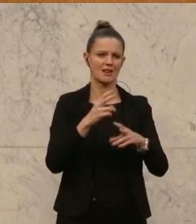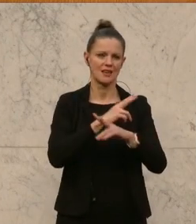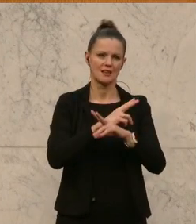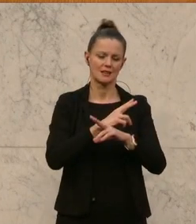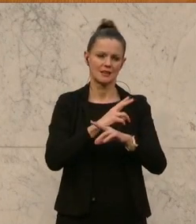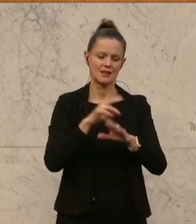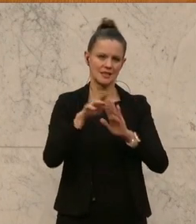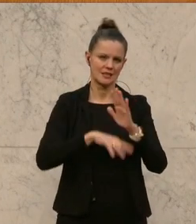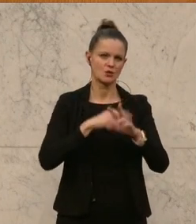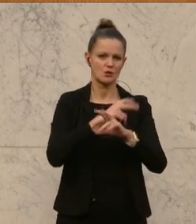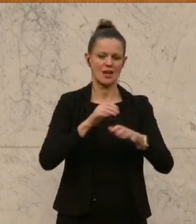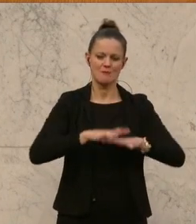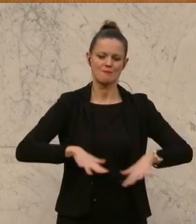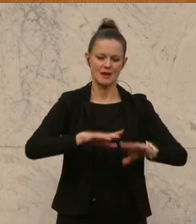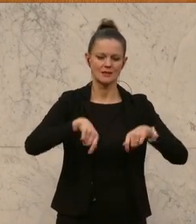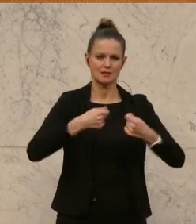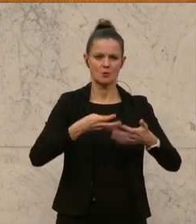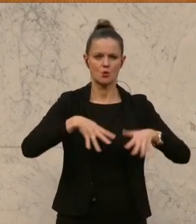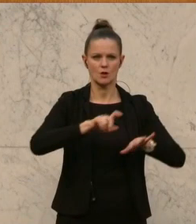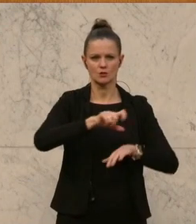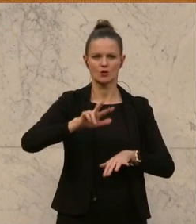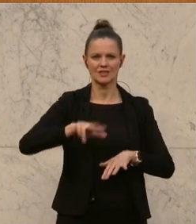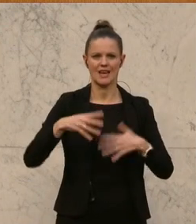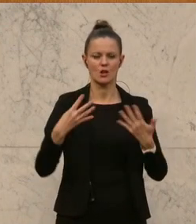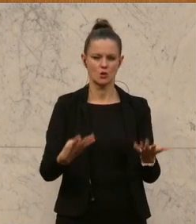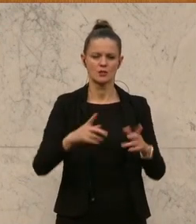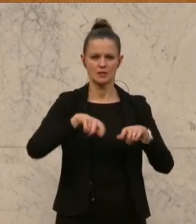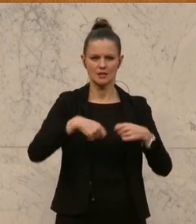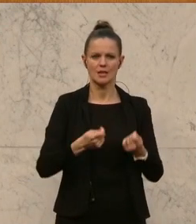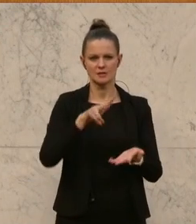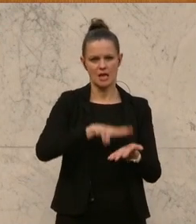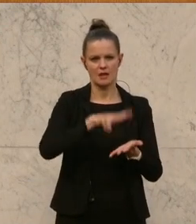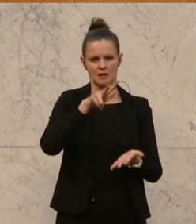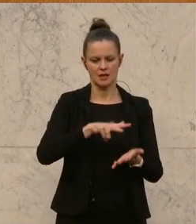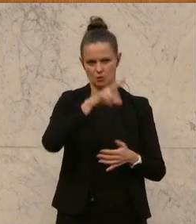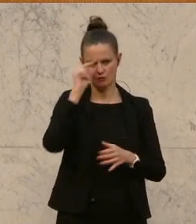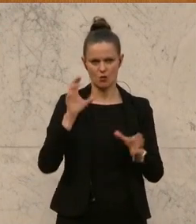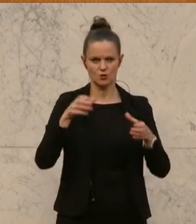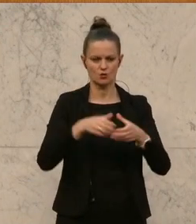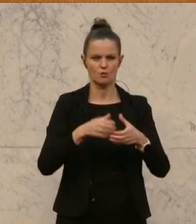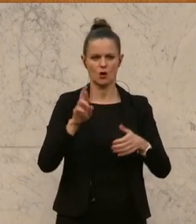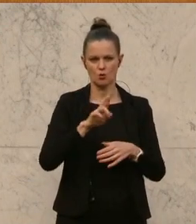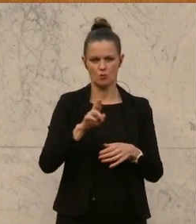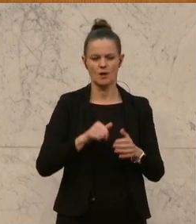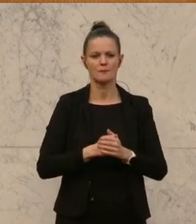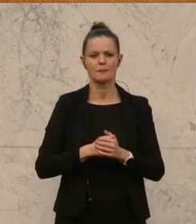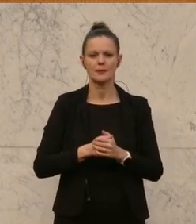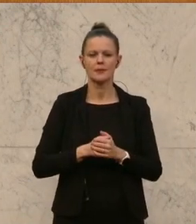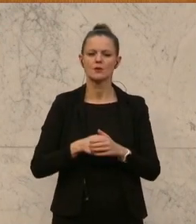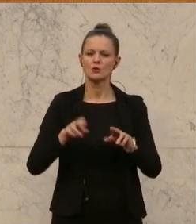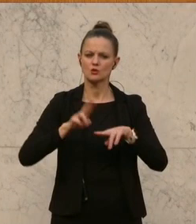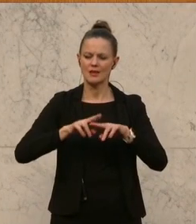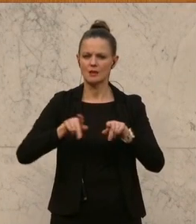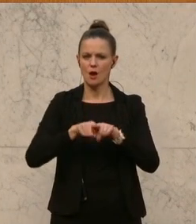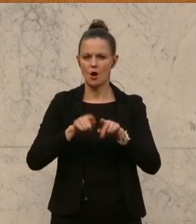Grundlage gelegt. Letztendlich kam es 1993 zur Anerkennung der Roma als österreichische Volksgruppe, 1995 der Volksgruppenbeirat. Und es ist